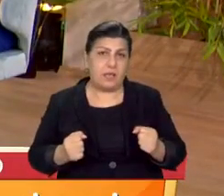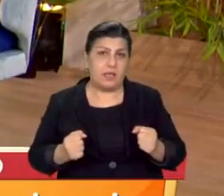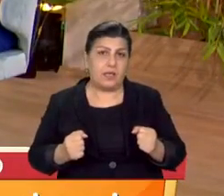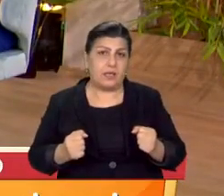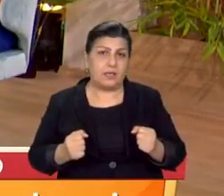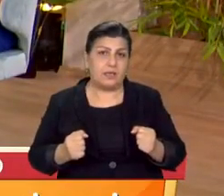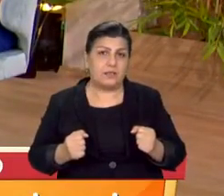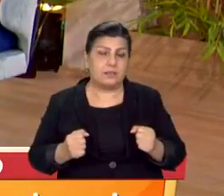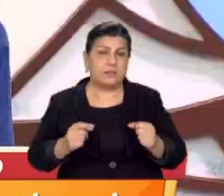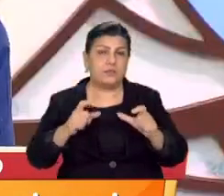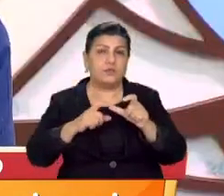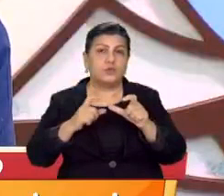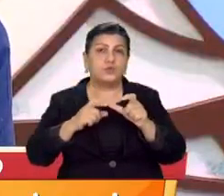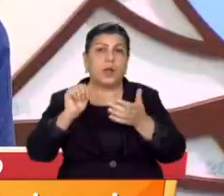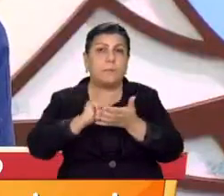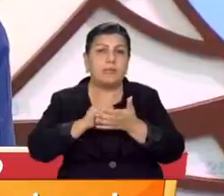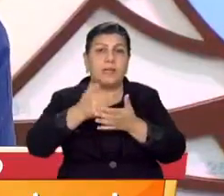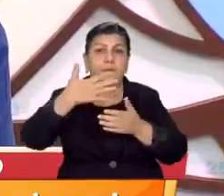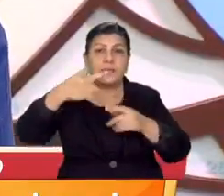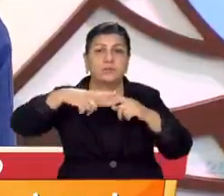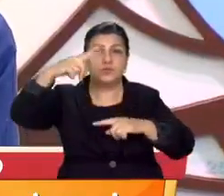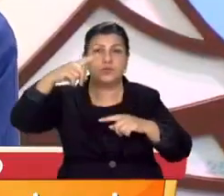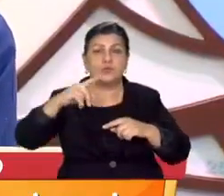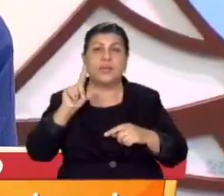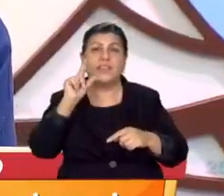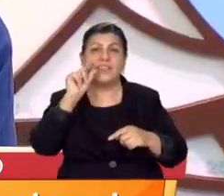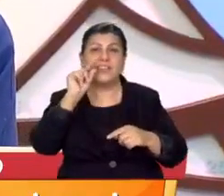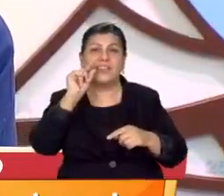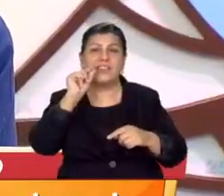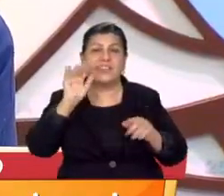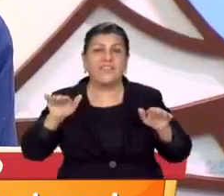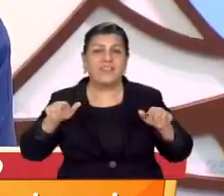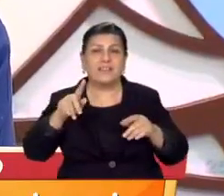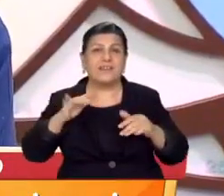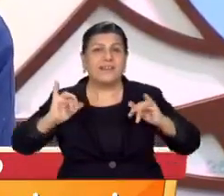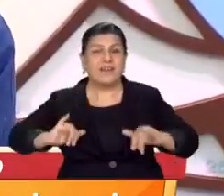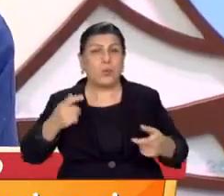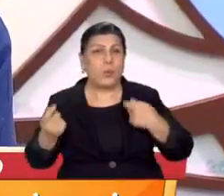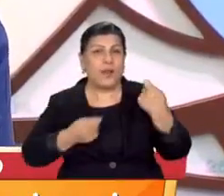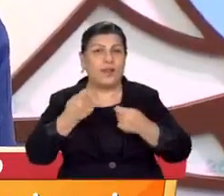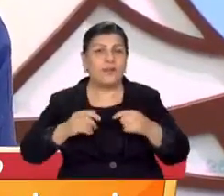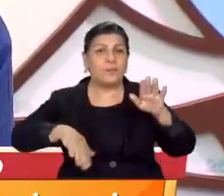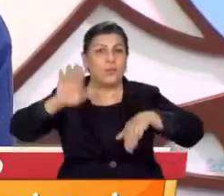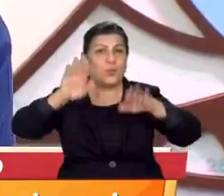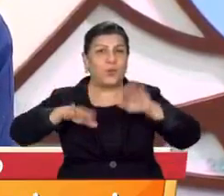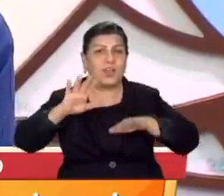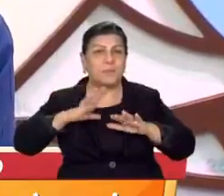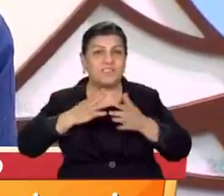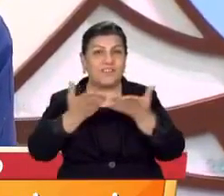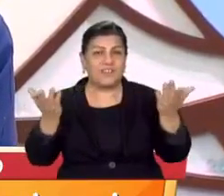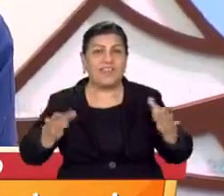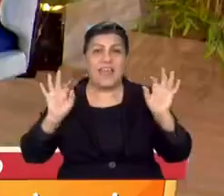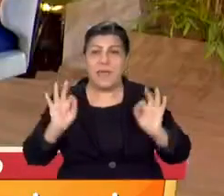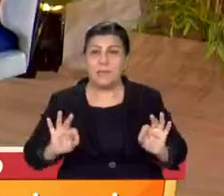ve sosyal medyada 65 yaş üstü Twitter çok böyle Bırak ulan ve büyüklerimize var